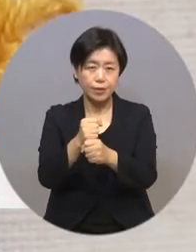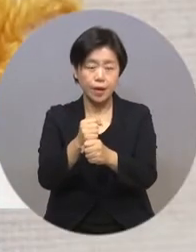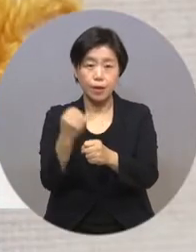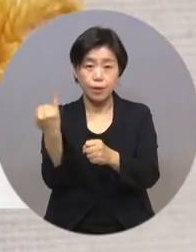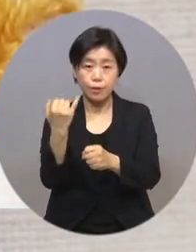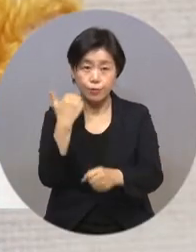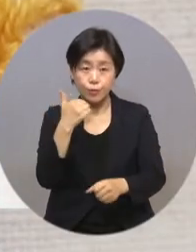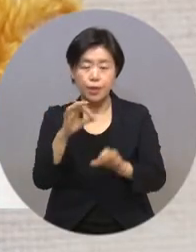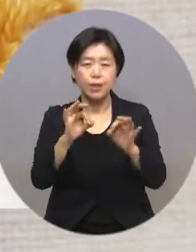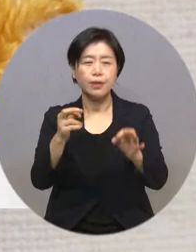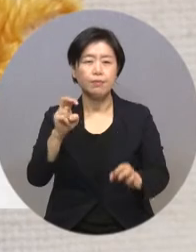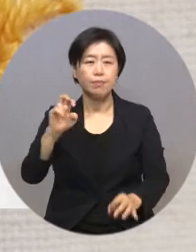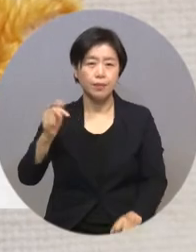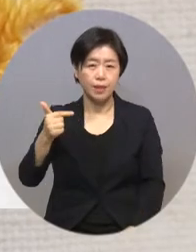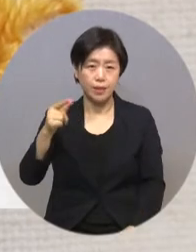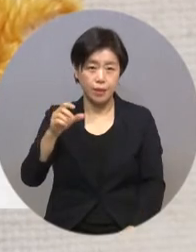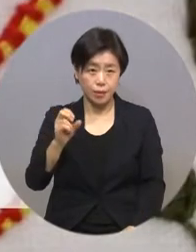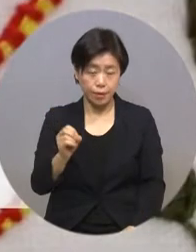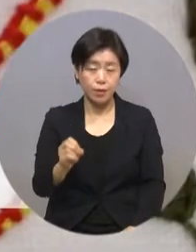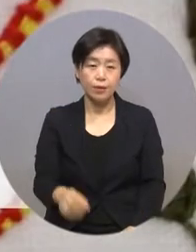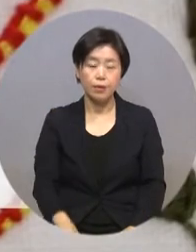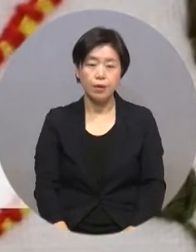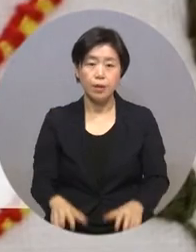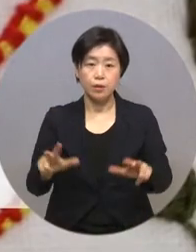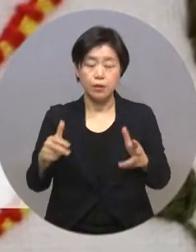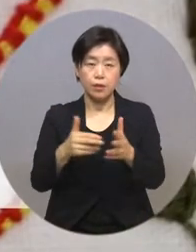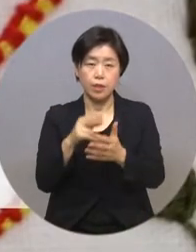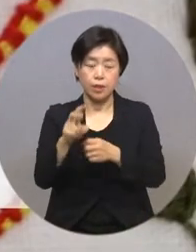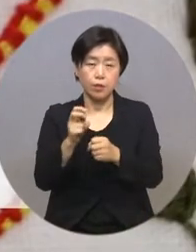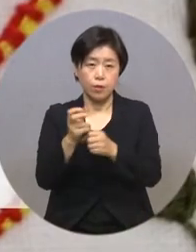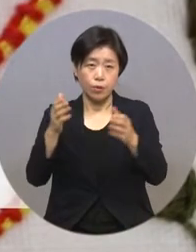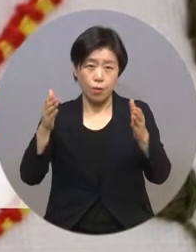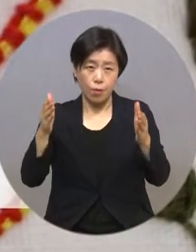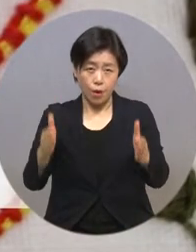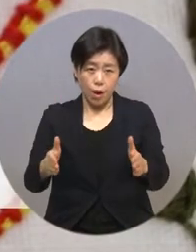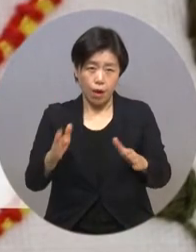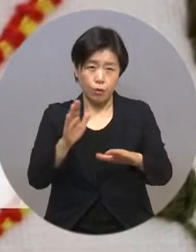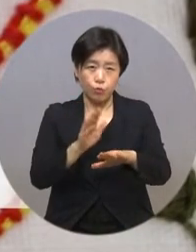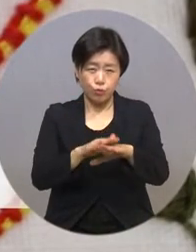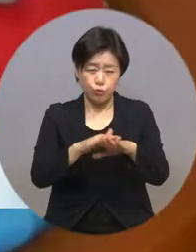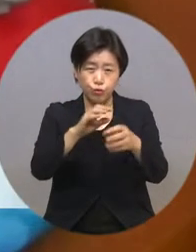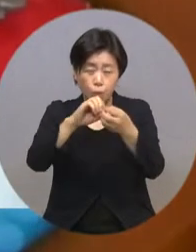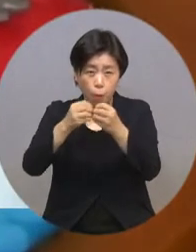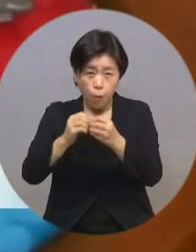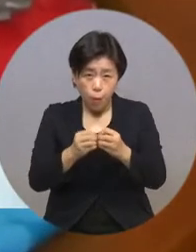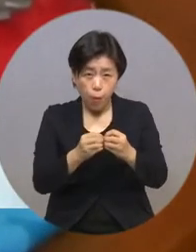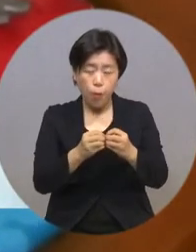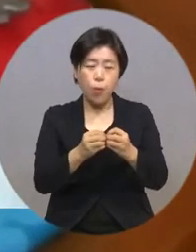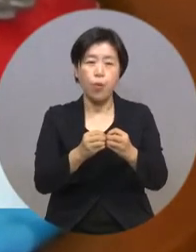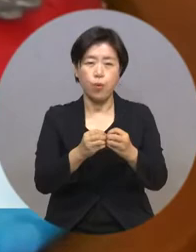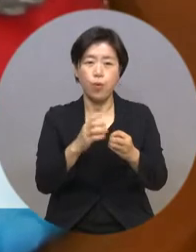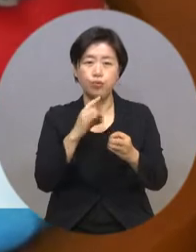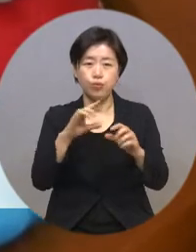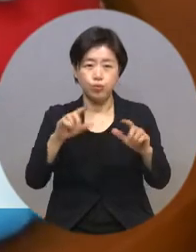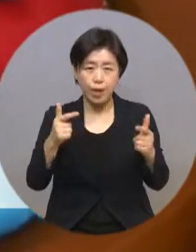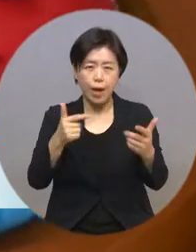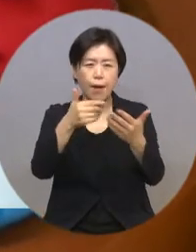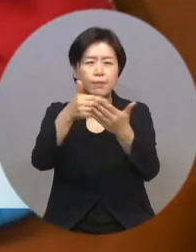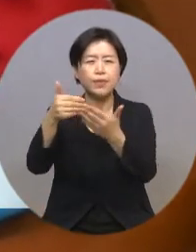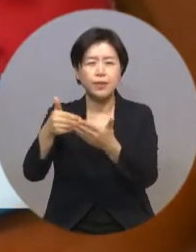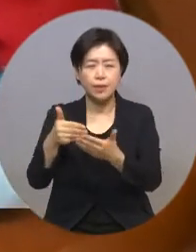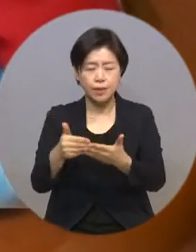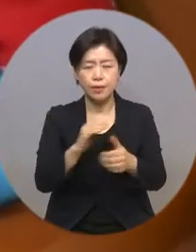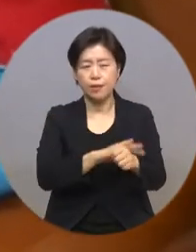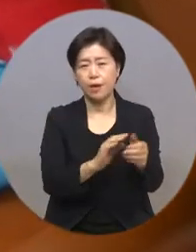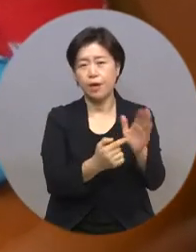지난 20년간 자수에 관한 노력으로 단순한 수공예품의 차원을 넘는 예술적인 작품으로 한국 공예